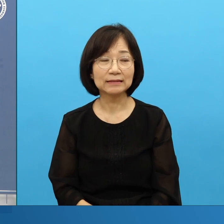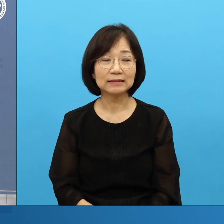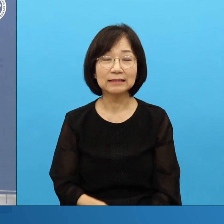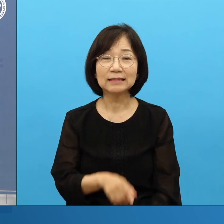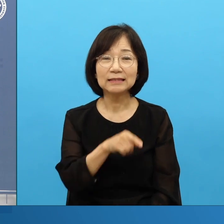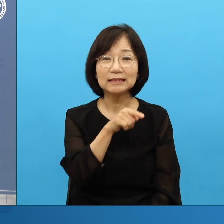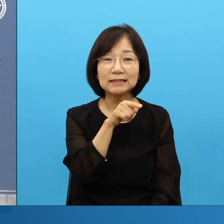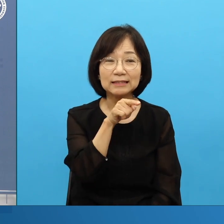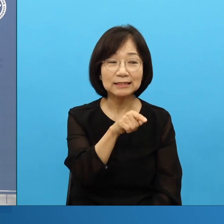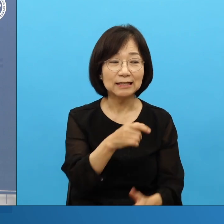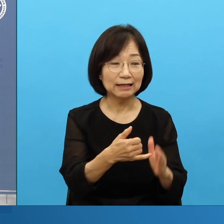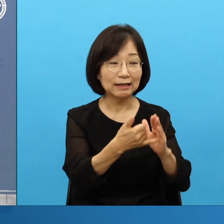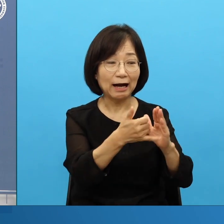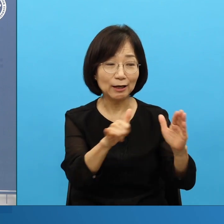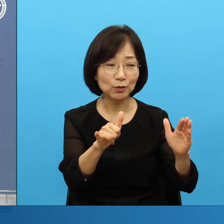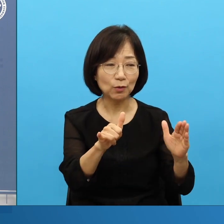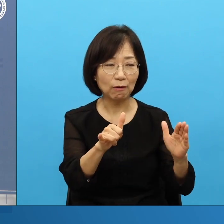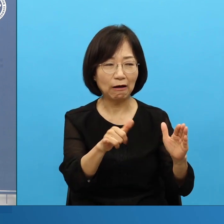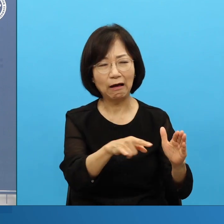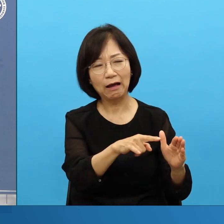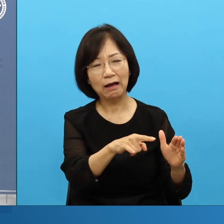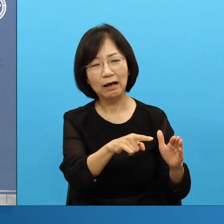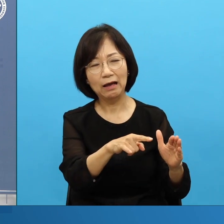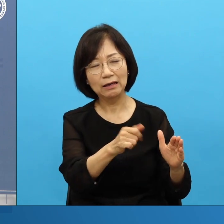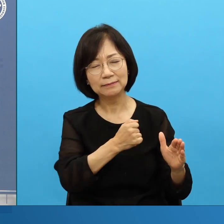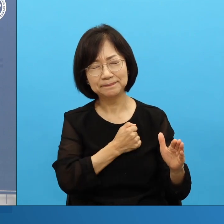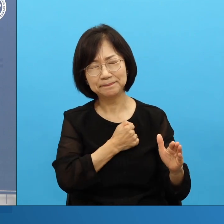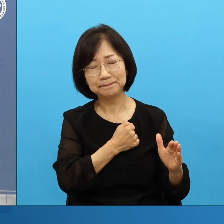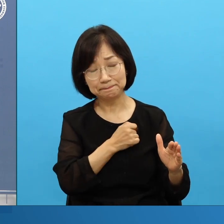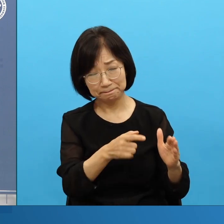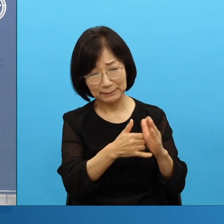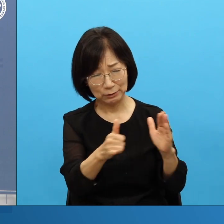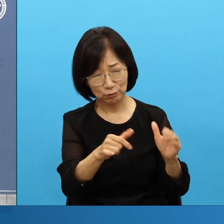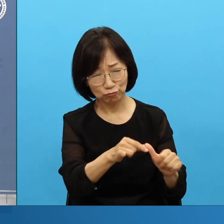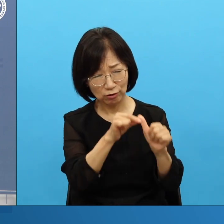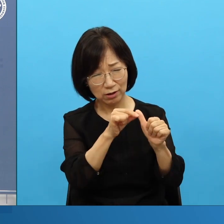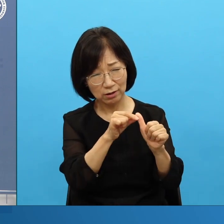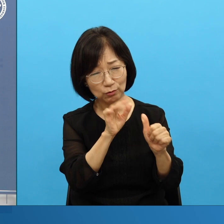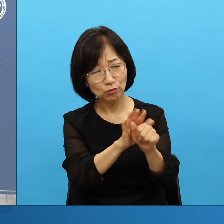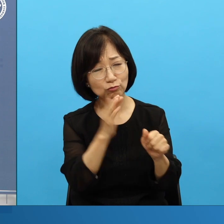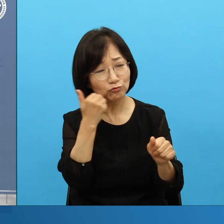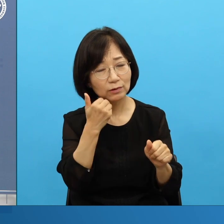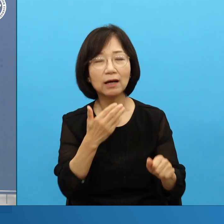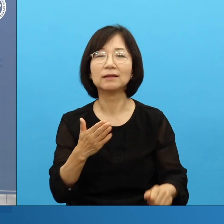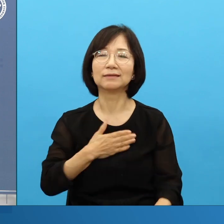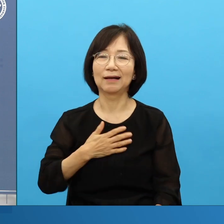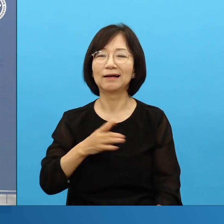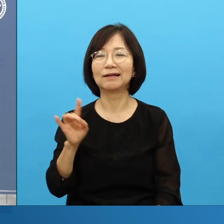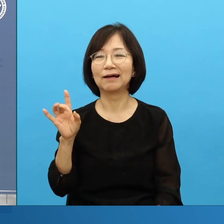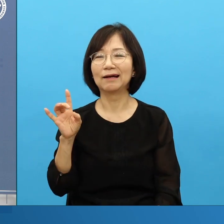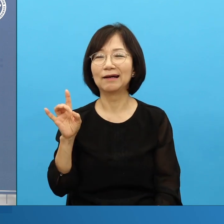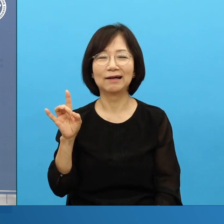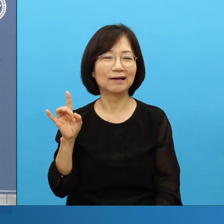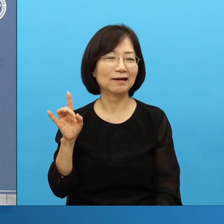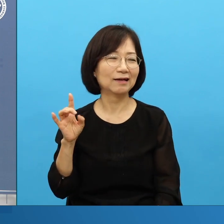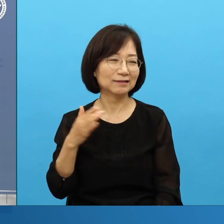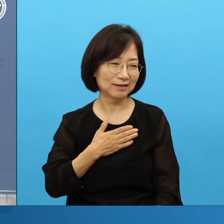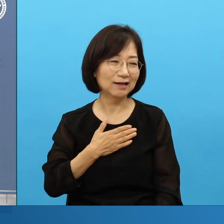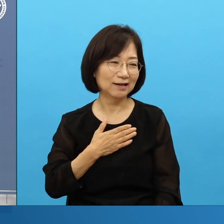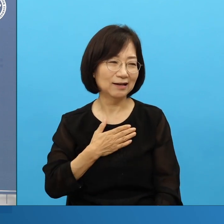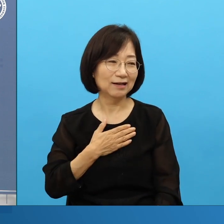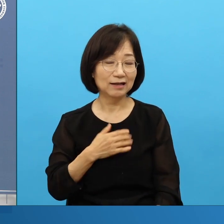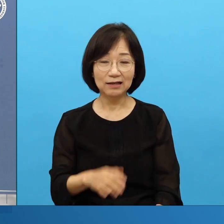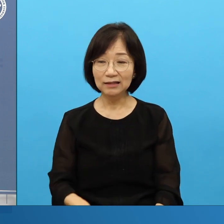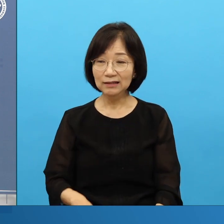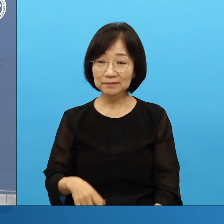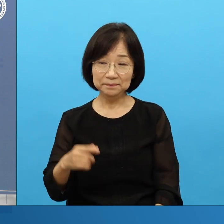사람은 여러분밖에 없습니다. But it is only you 그렇죠? who can save that family member. Isn't that so? 아무리 훌륭한 목사라도 여러분 집을 놓고